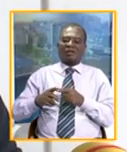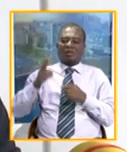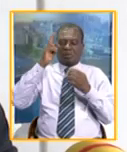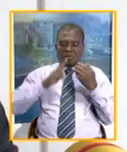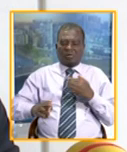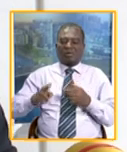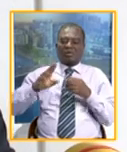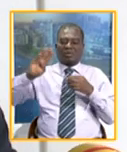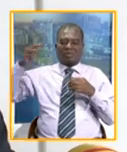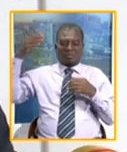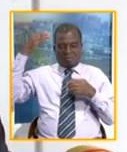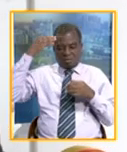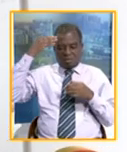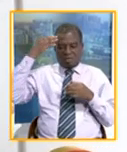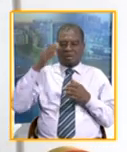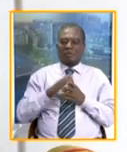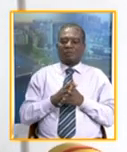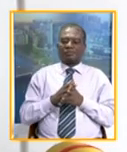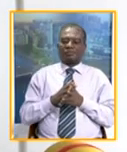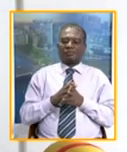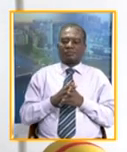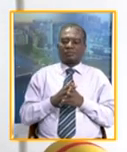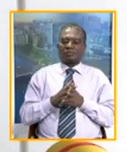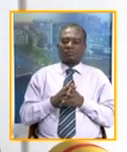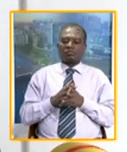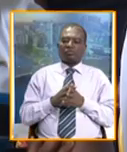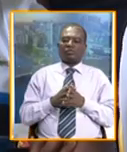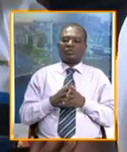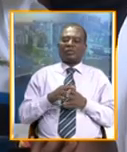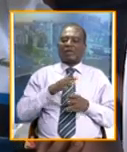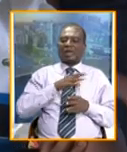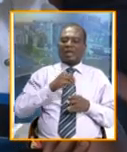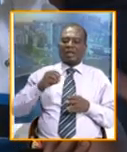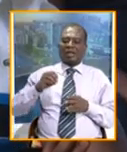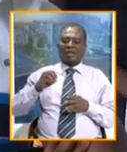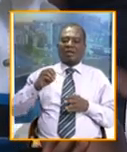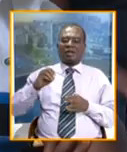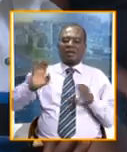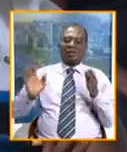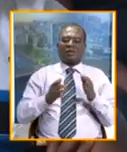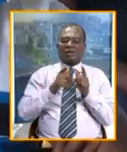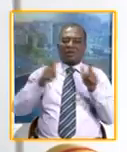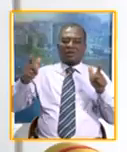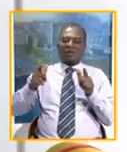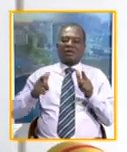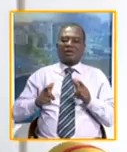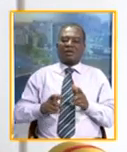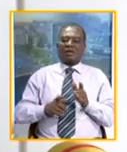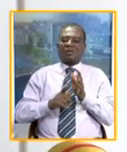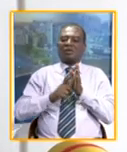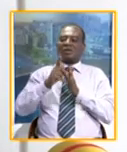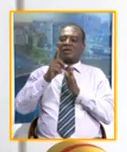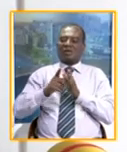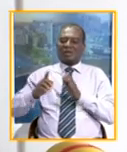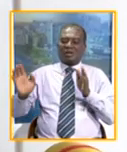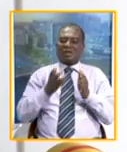quelqu'un comme Youssou Ndour, qui est frappé par un deuil qui ne pourra pas venir, mais va essayer d'intervenir depuis donc, le Sénégal.